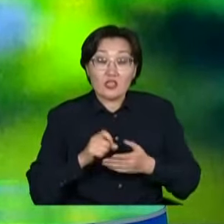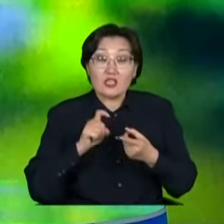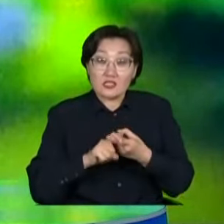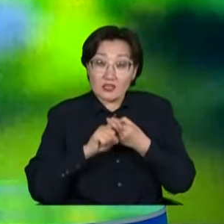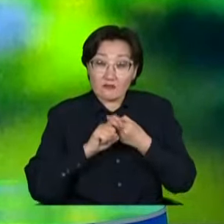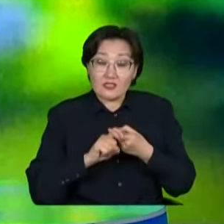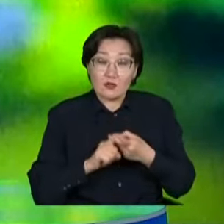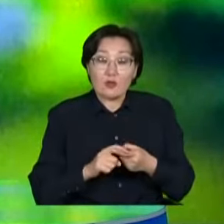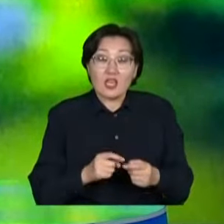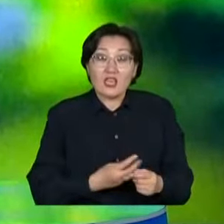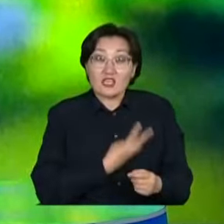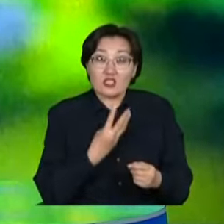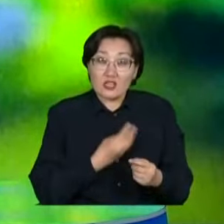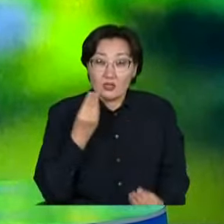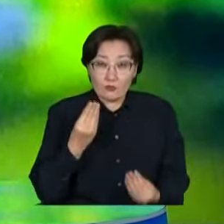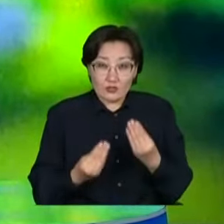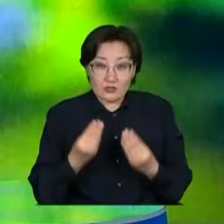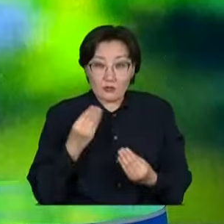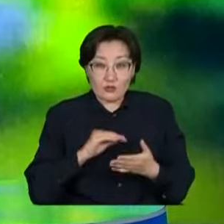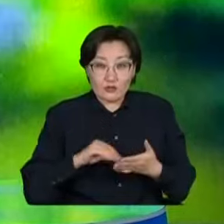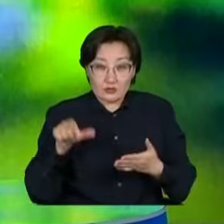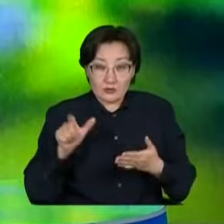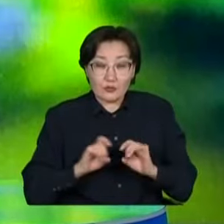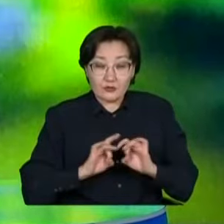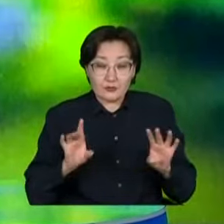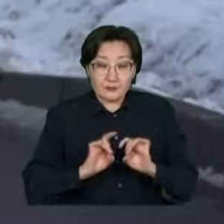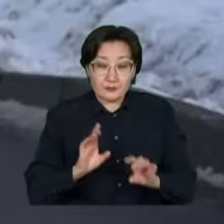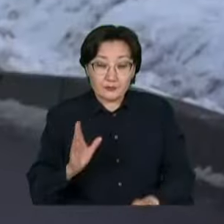зависимость к азартным играм. Амина Усенова с подробностями.